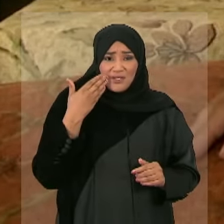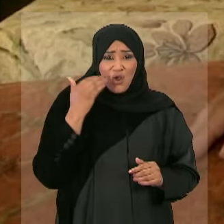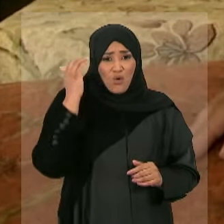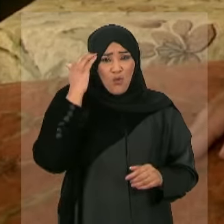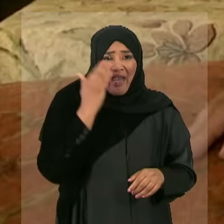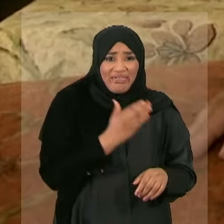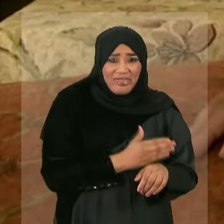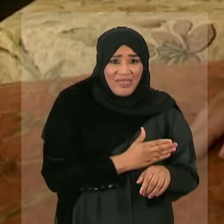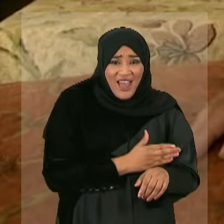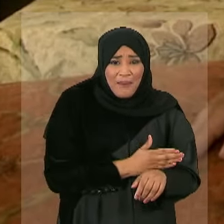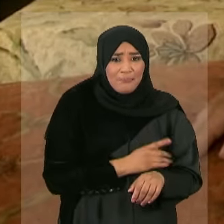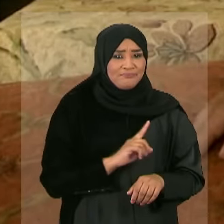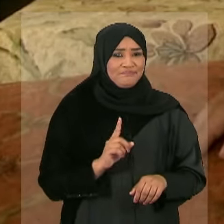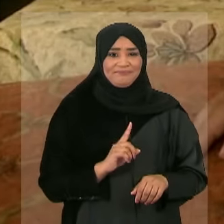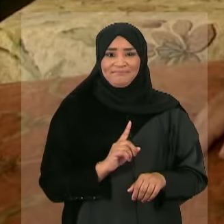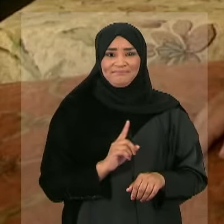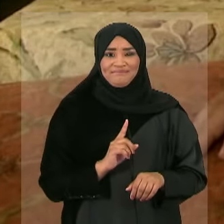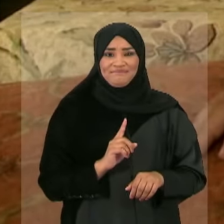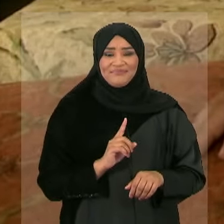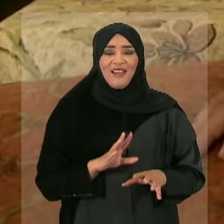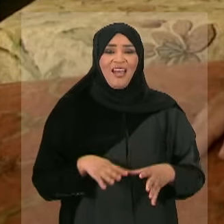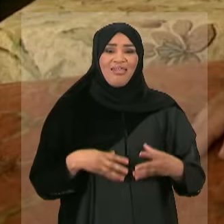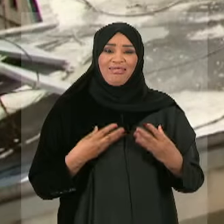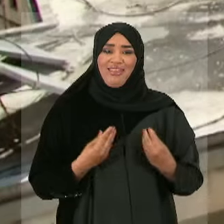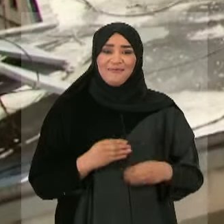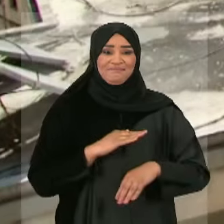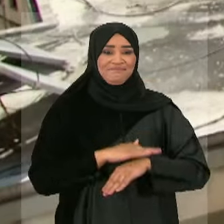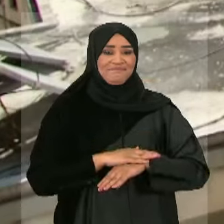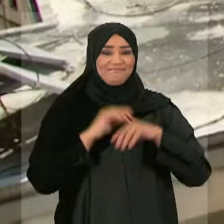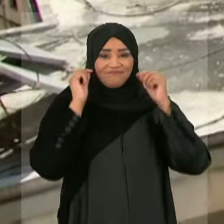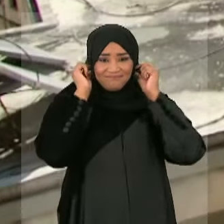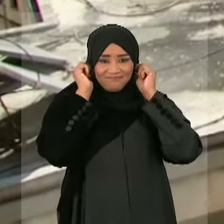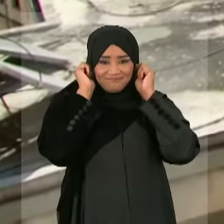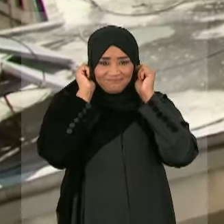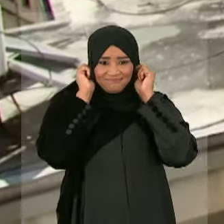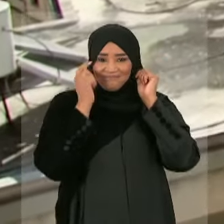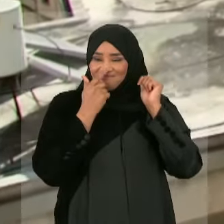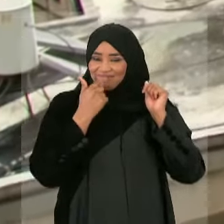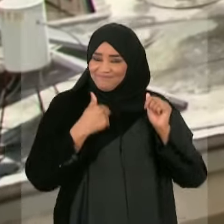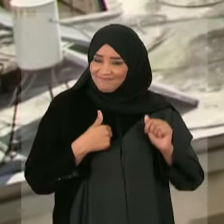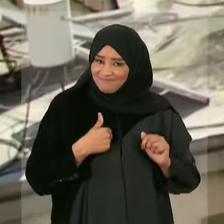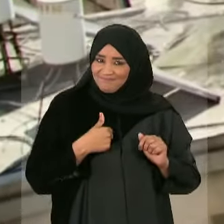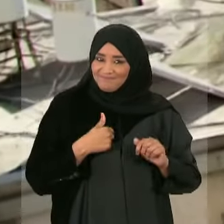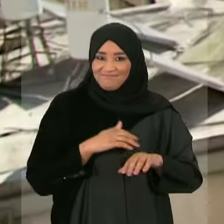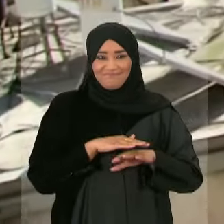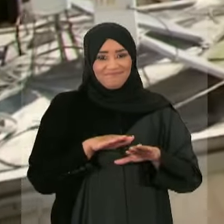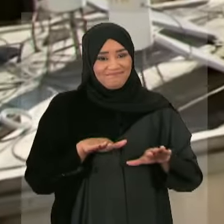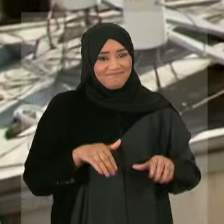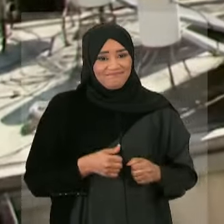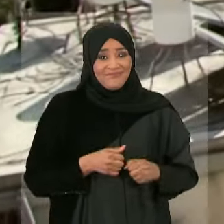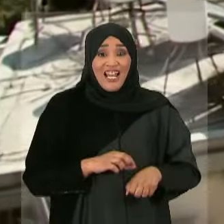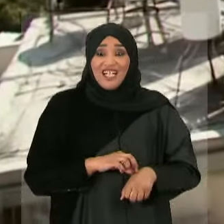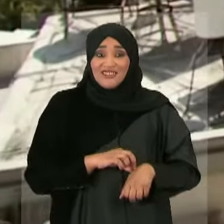للنفس، هو استحضار النفس من أول أبو جديد. الإنسان بتتفتح فيه الخلايا